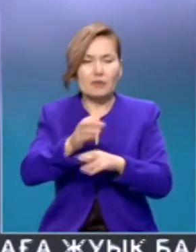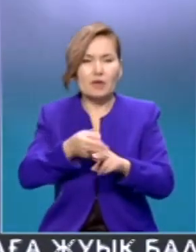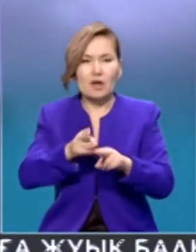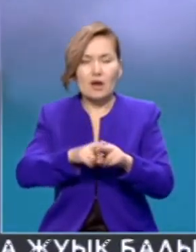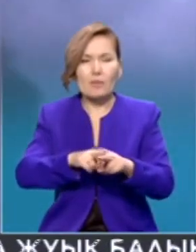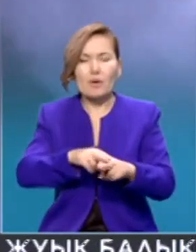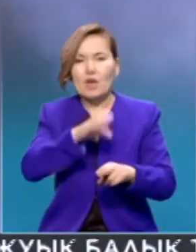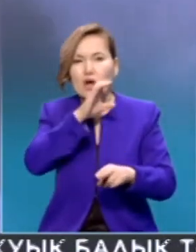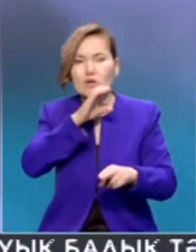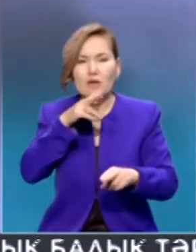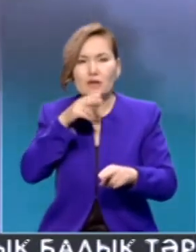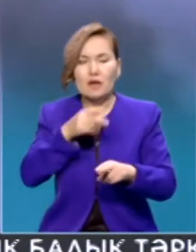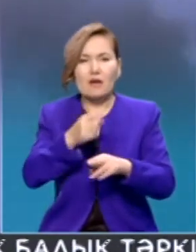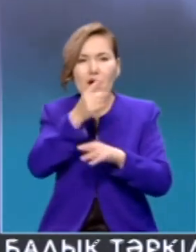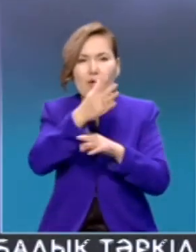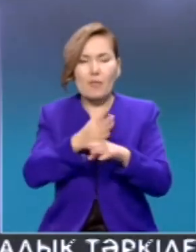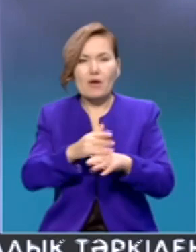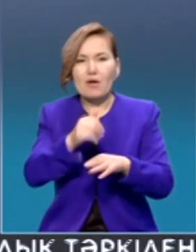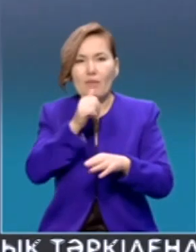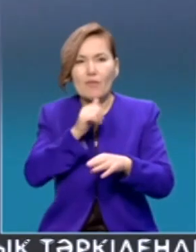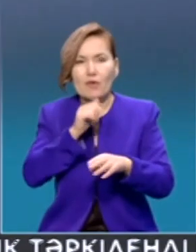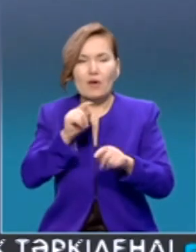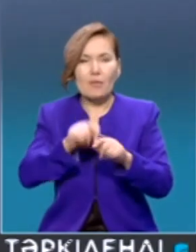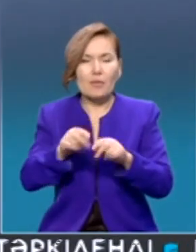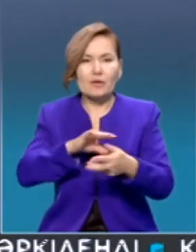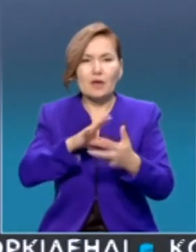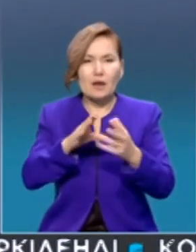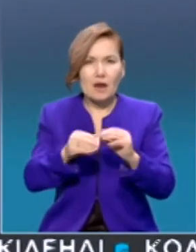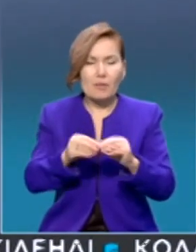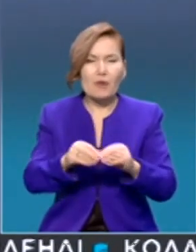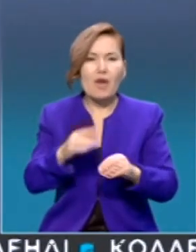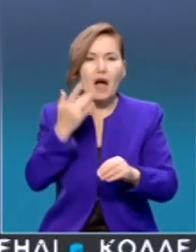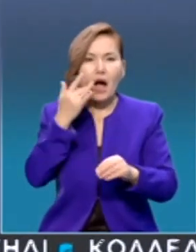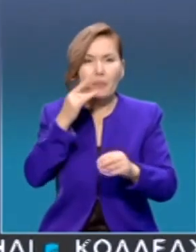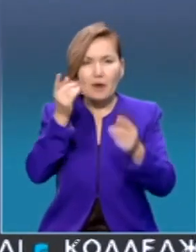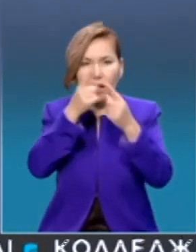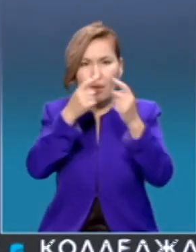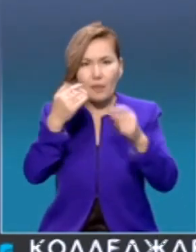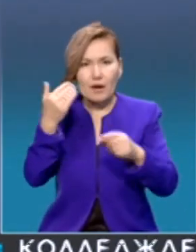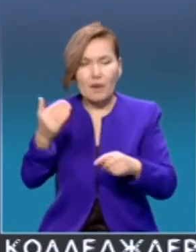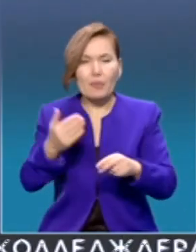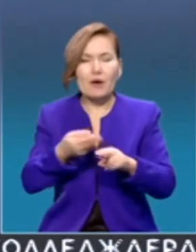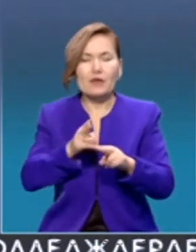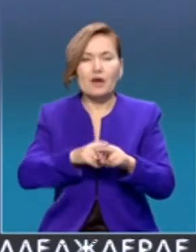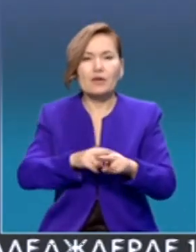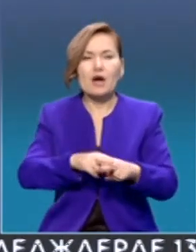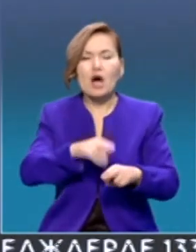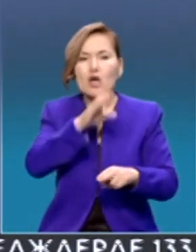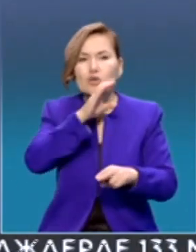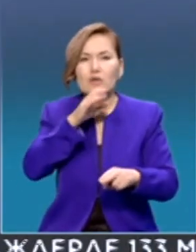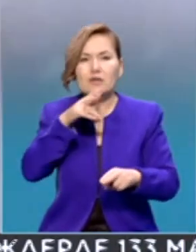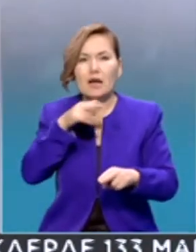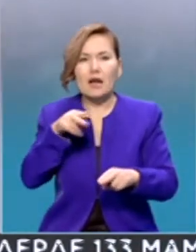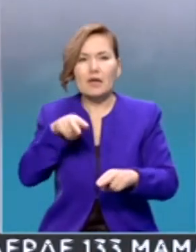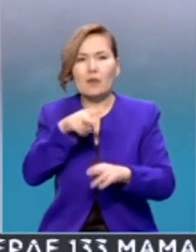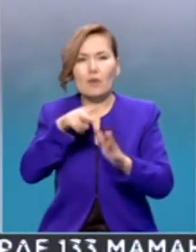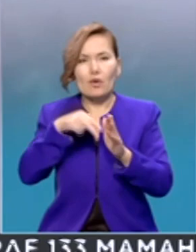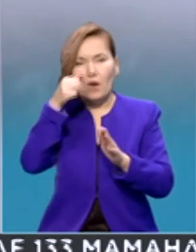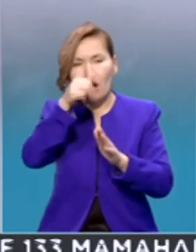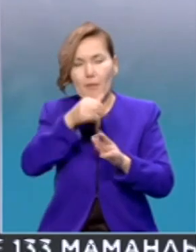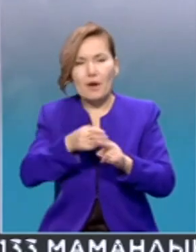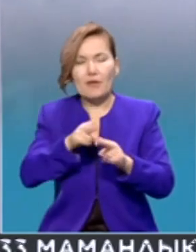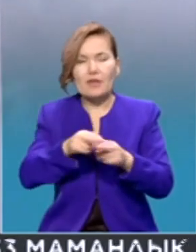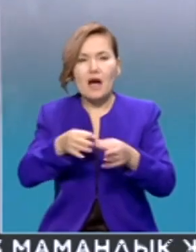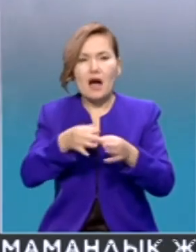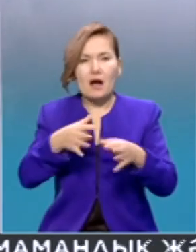рекордтық көлемде ракета сынады. Сеул мен Вашингтонның мәлімдеуінше, бұл мемлекет 2017 жылдан бері алғаш рет атомдық арсенал